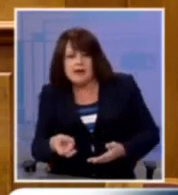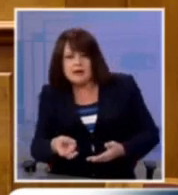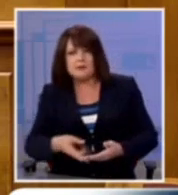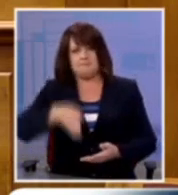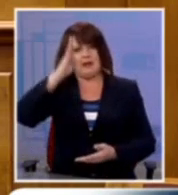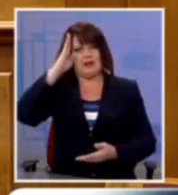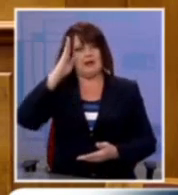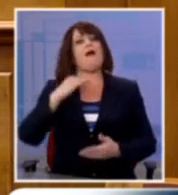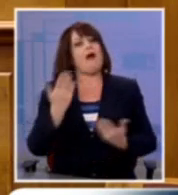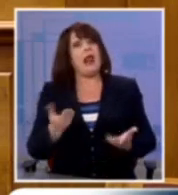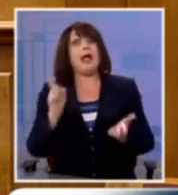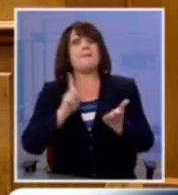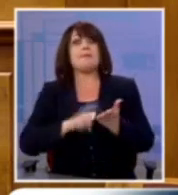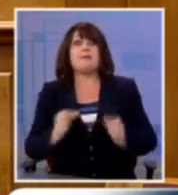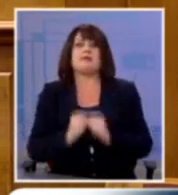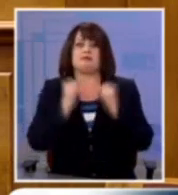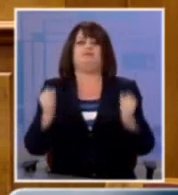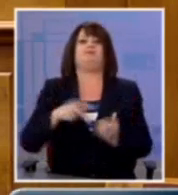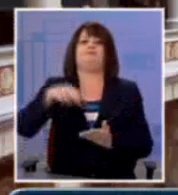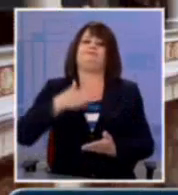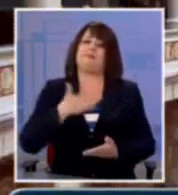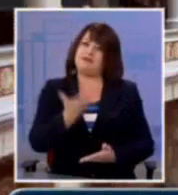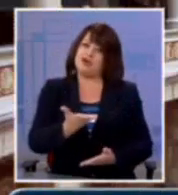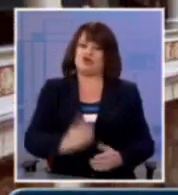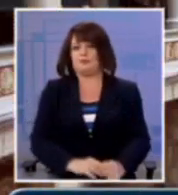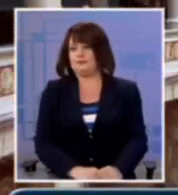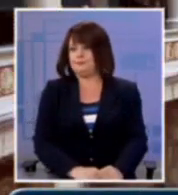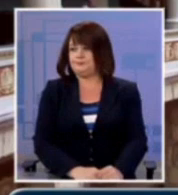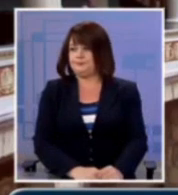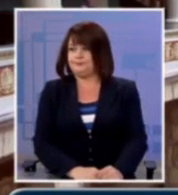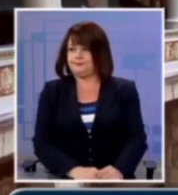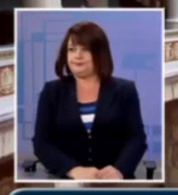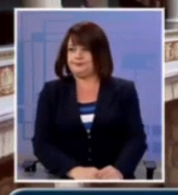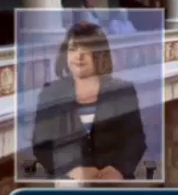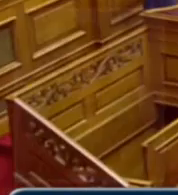αλλά επιβάλλεται να σηκωθείς. Σας ευχαριστώ. Ευχαριστούμε, κύριε Βίτσα.